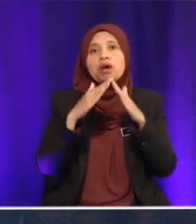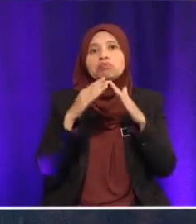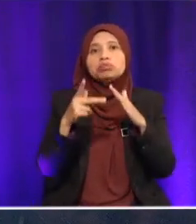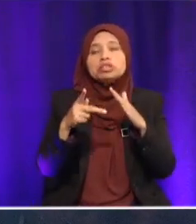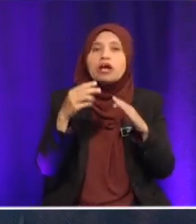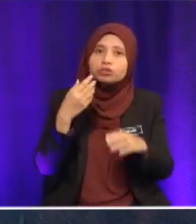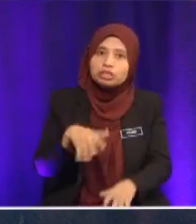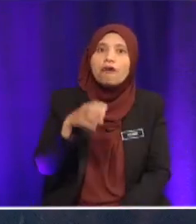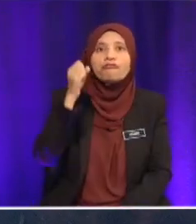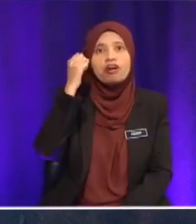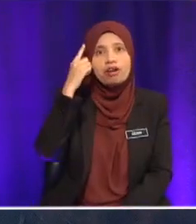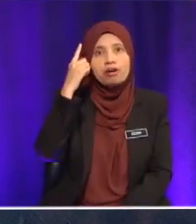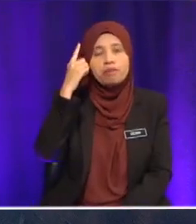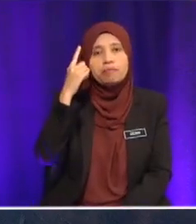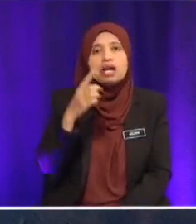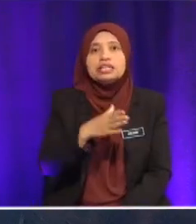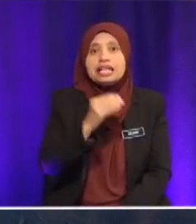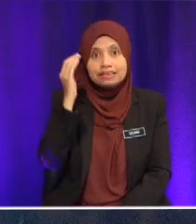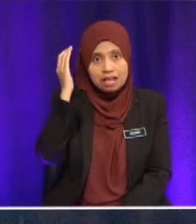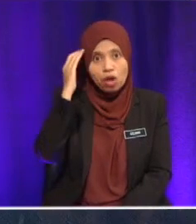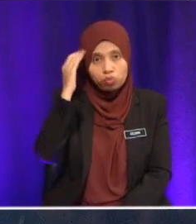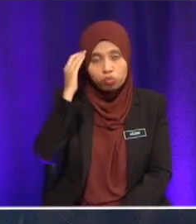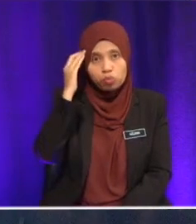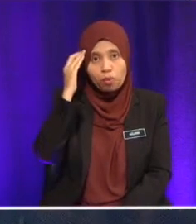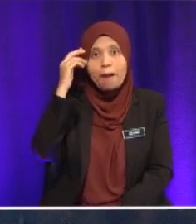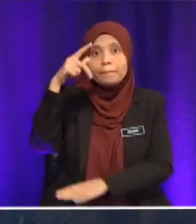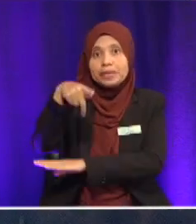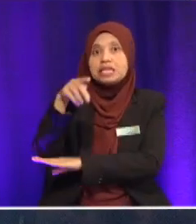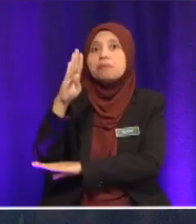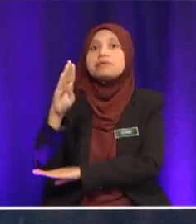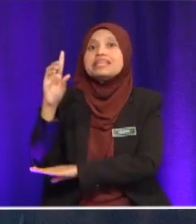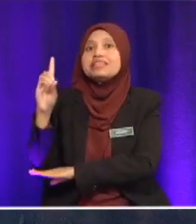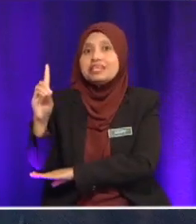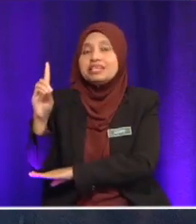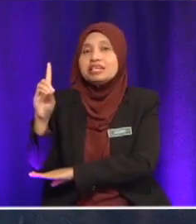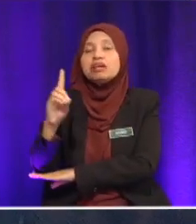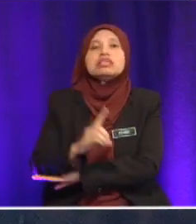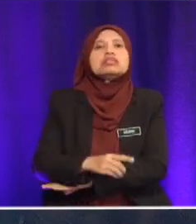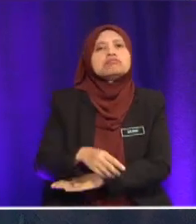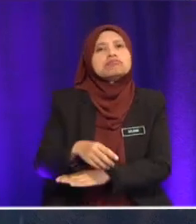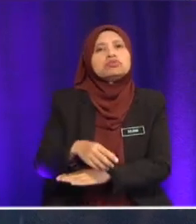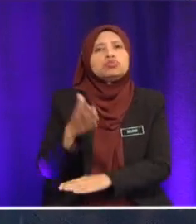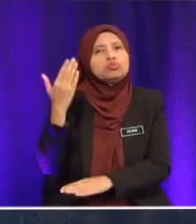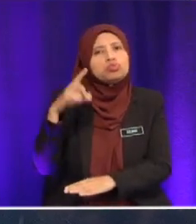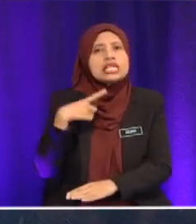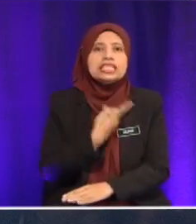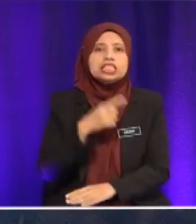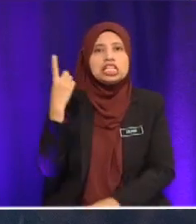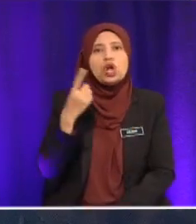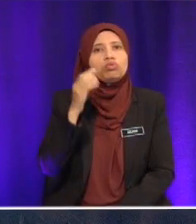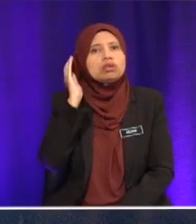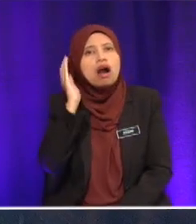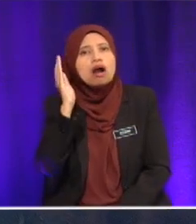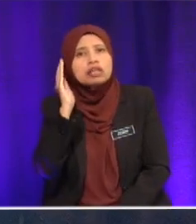berkenaan dengan pencak Siran ataupun PBD mungkin selama ini kita dengar aja